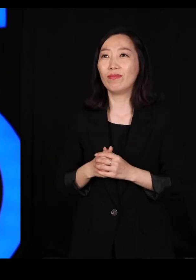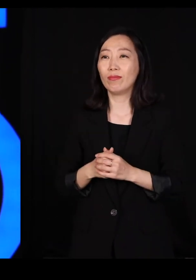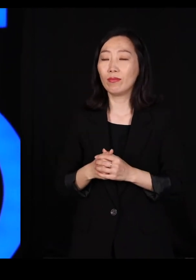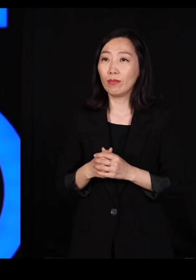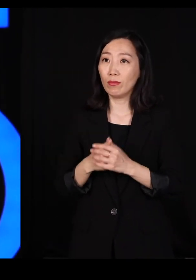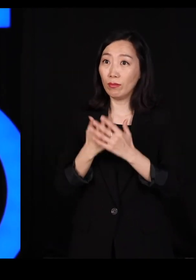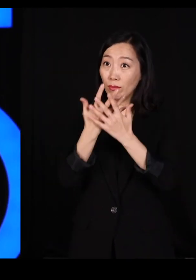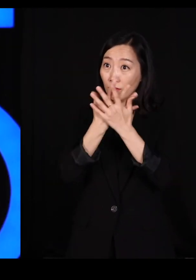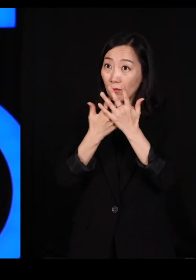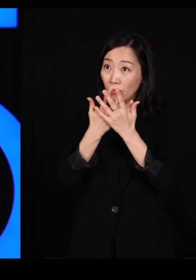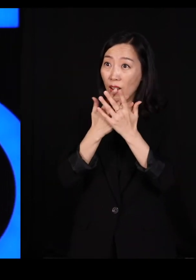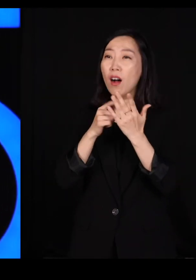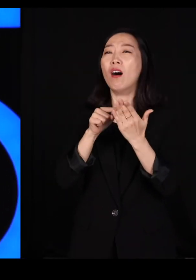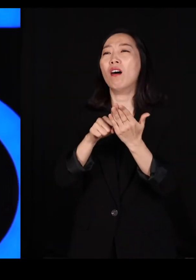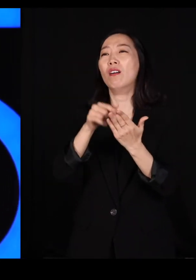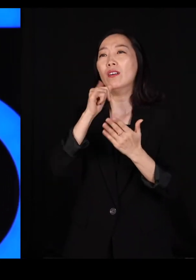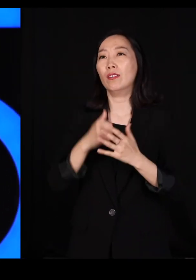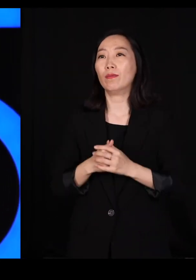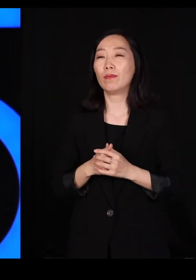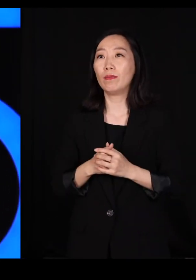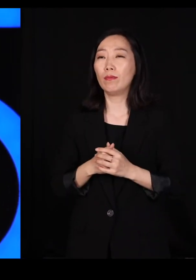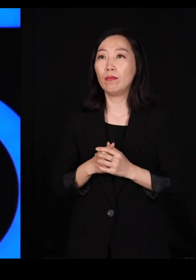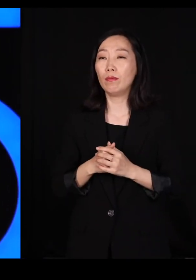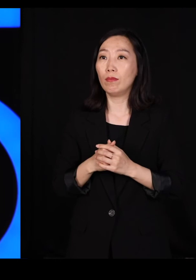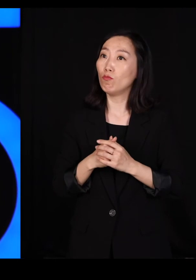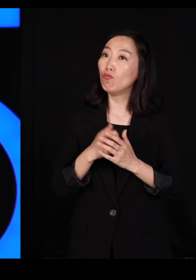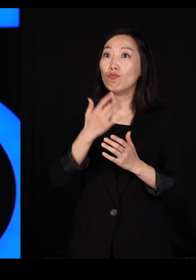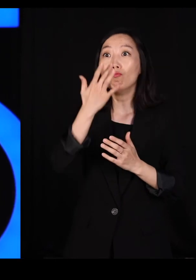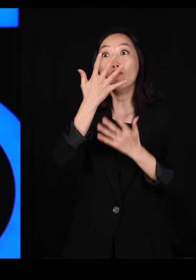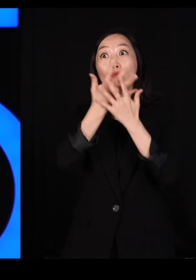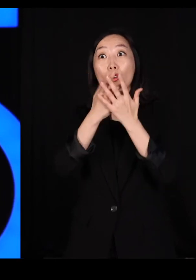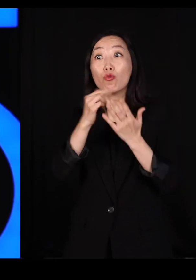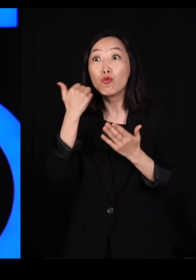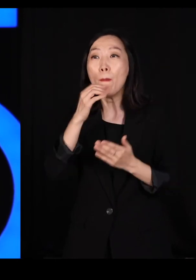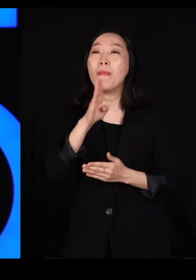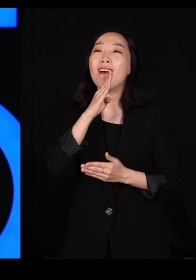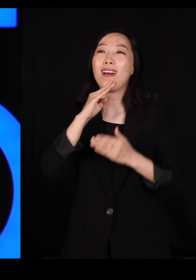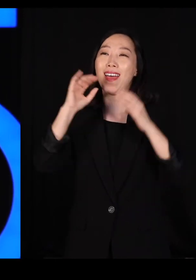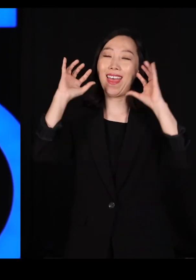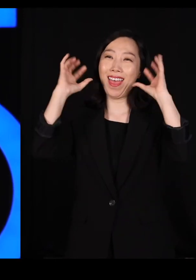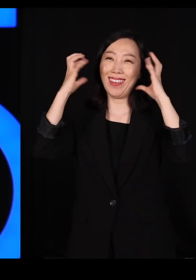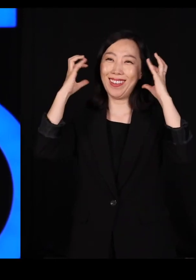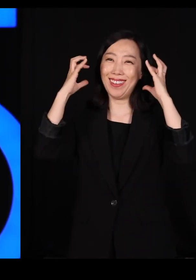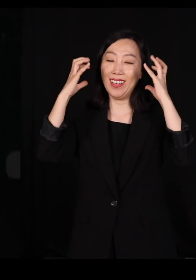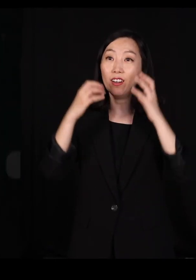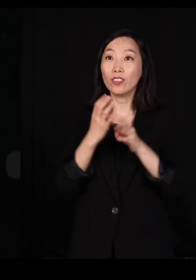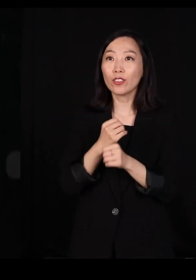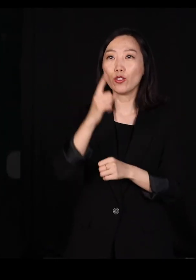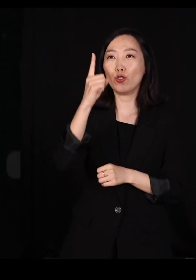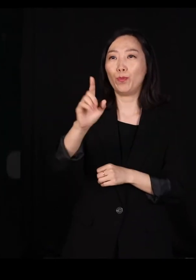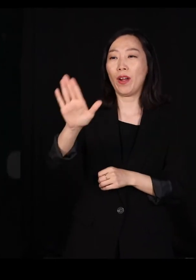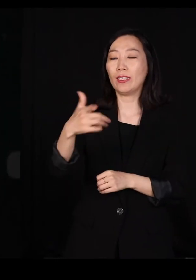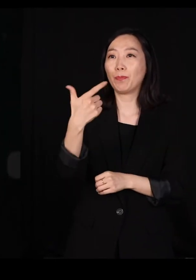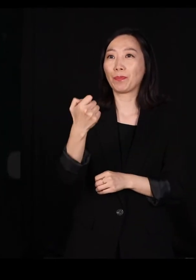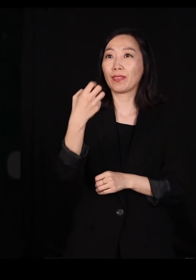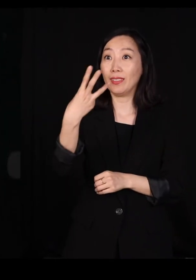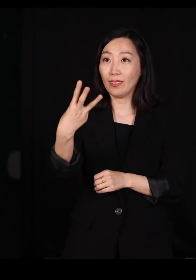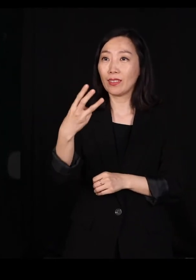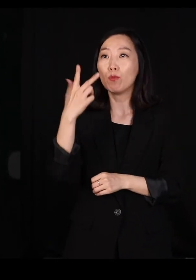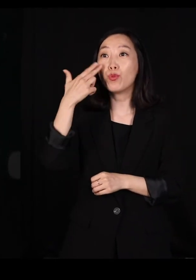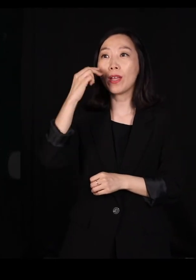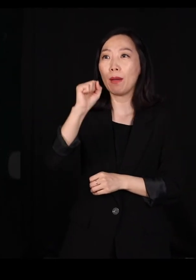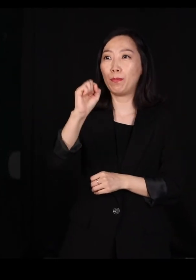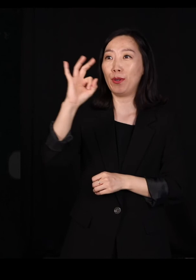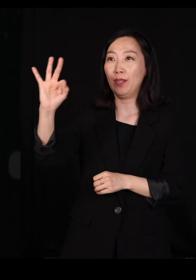그렇지 않은 존재들이 있습니다. 바로 어린아이들입니다. 이건 1963년 샌프란시스코